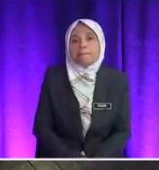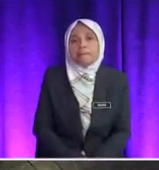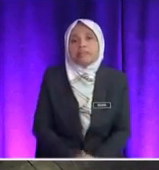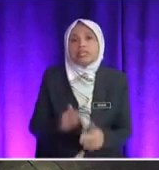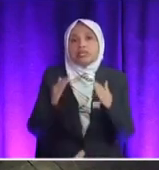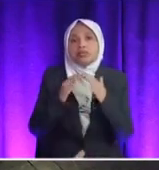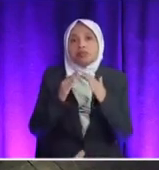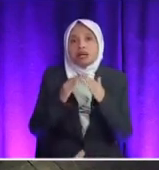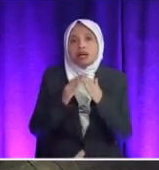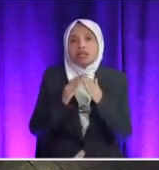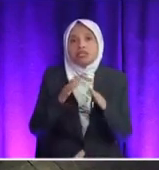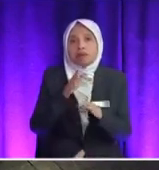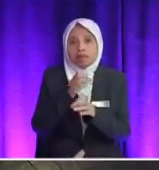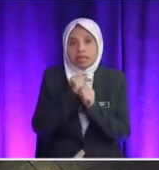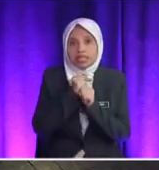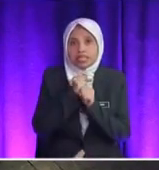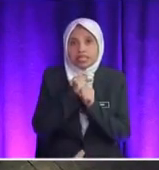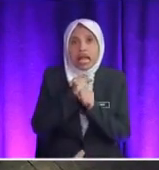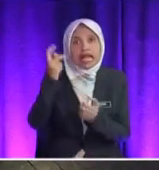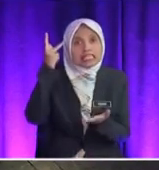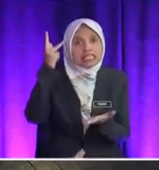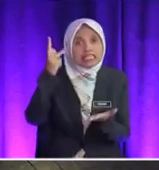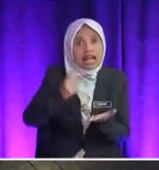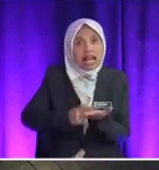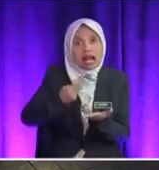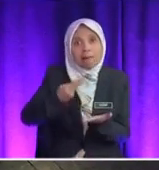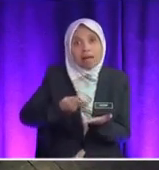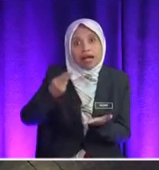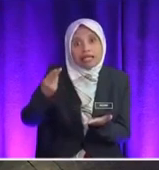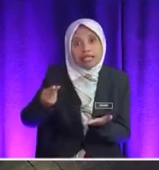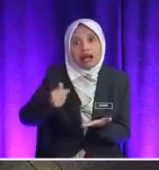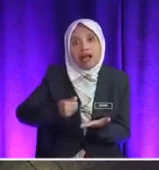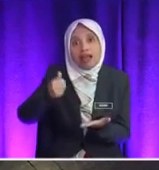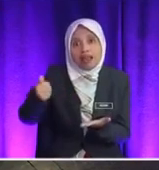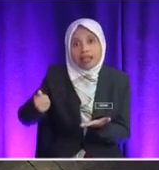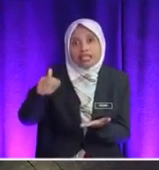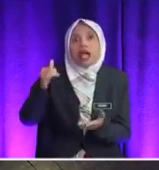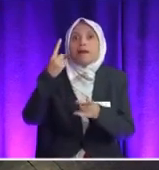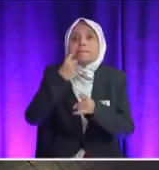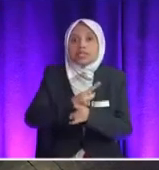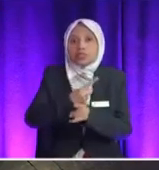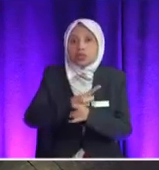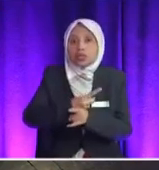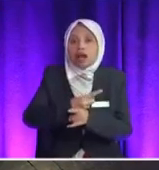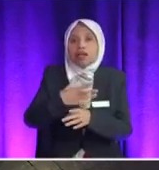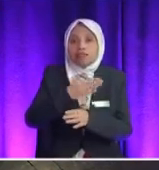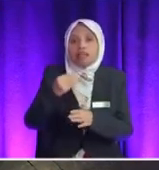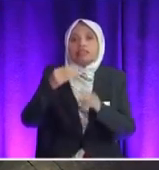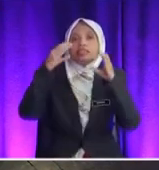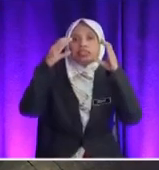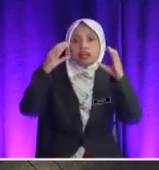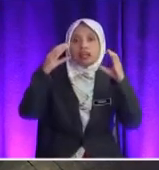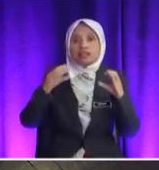Iya juga dapat mengenal bahan-bahan ratanya Betulnya digunakanan dan teknik-teknik